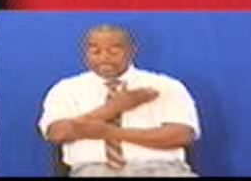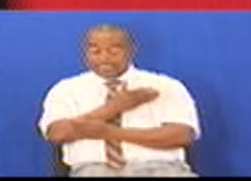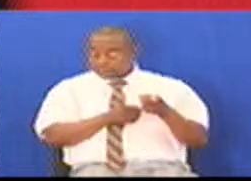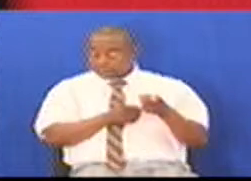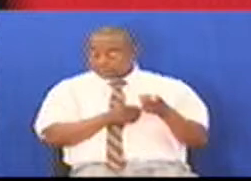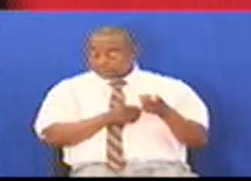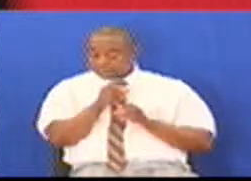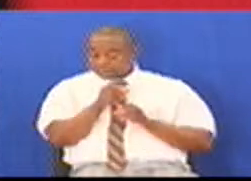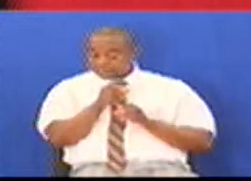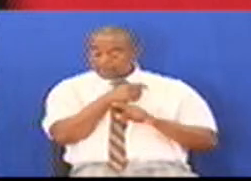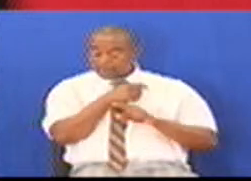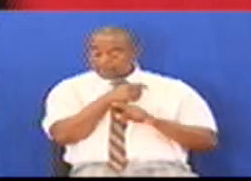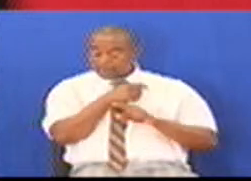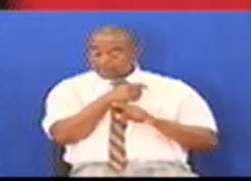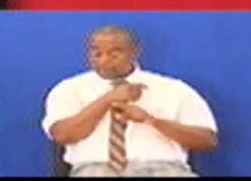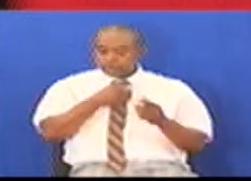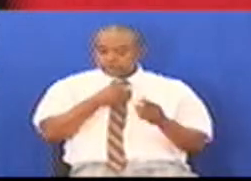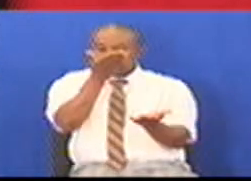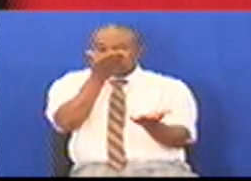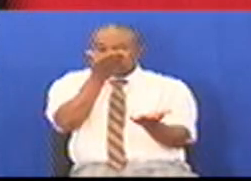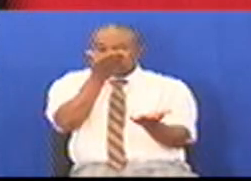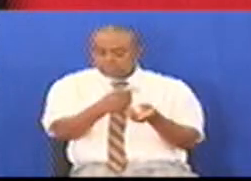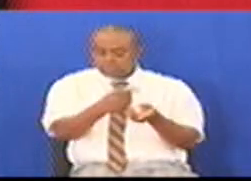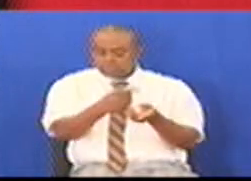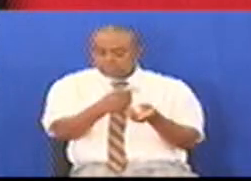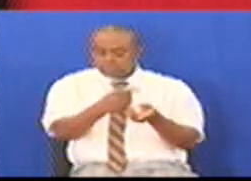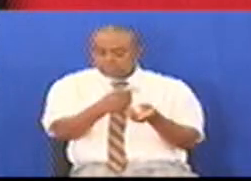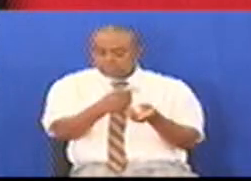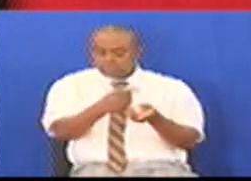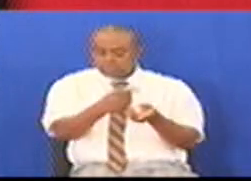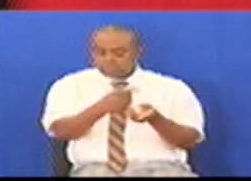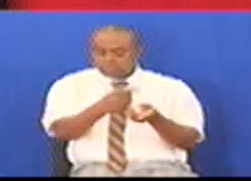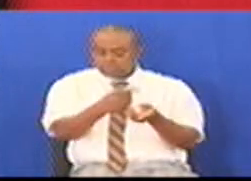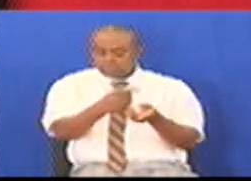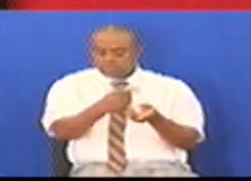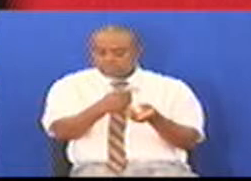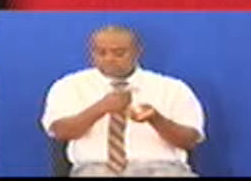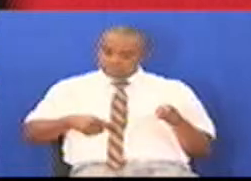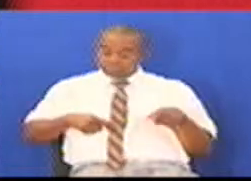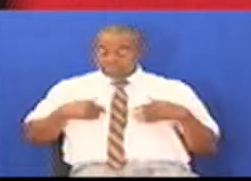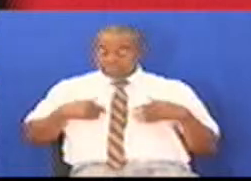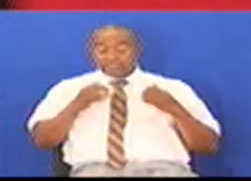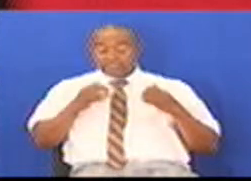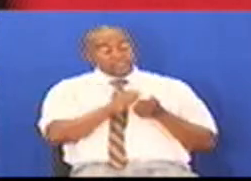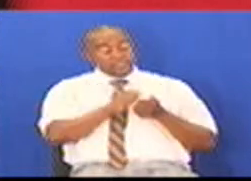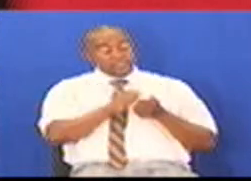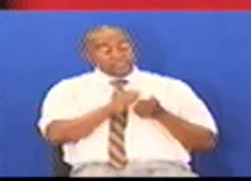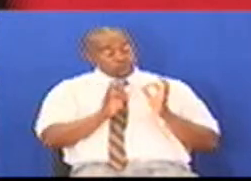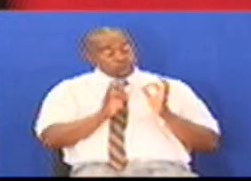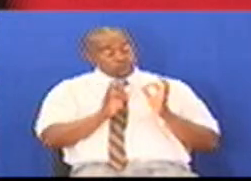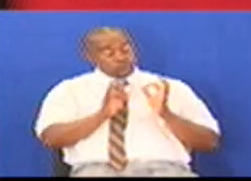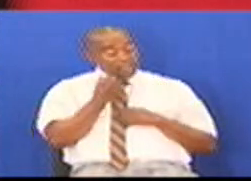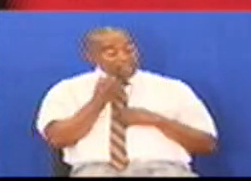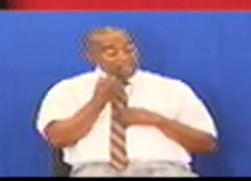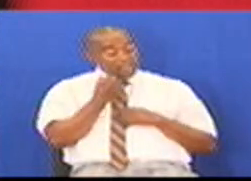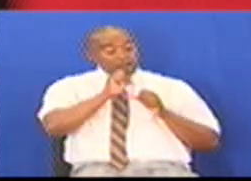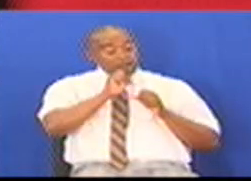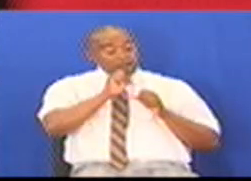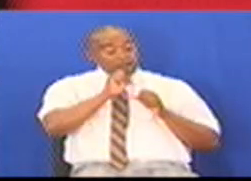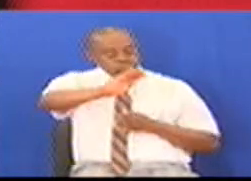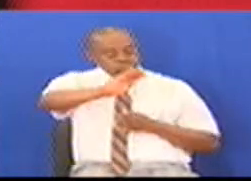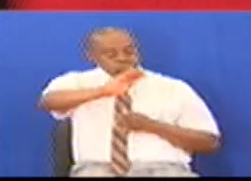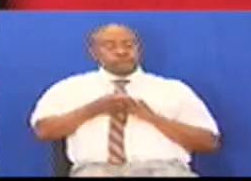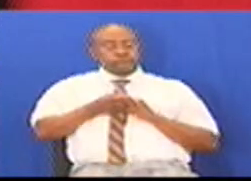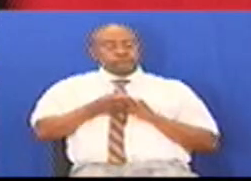mapato haya kuwasilishwa katika ofisi ya Rais TAMISEMI kwa niaba ya halmashauri, jambo la kuzingatia ni kuwa fedha hizi zirudishwe kwa